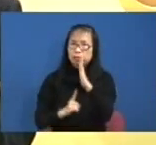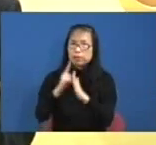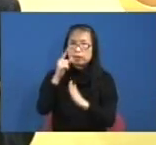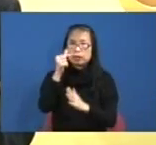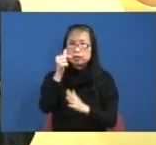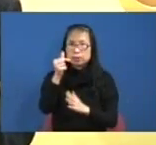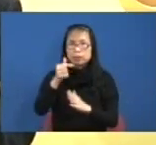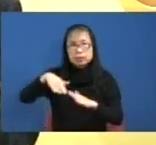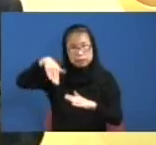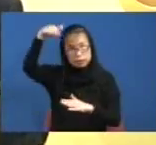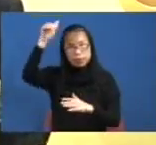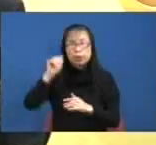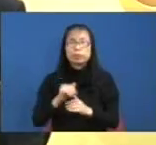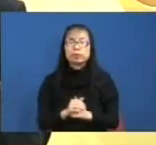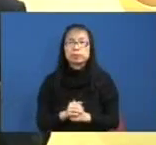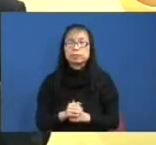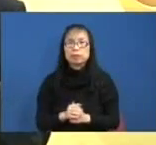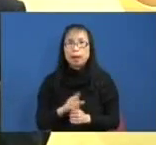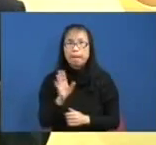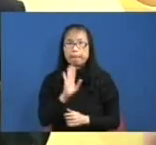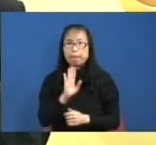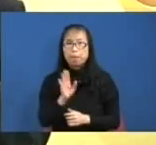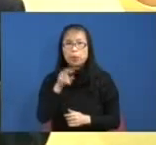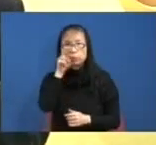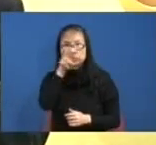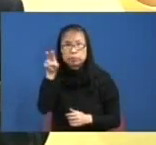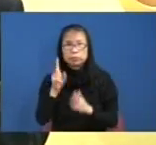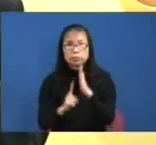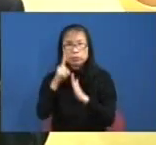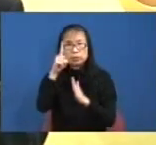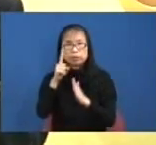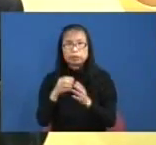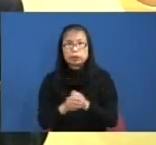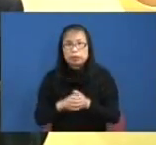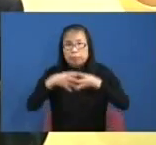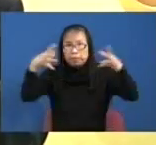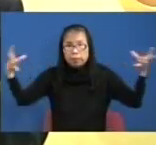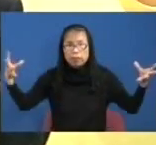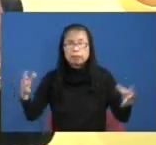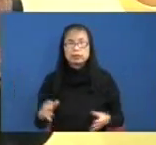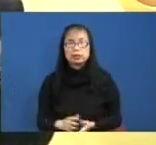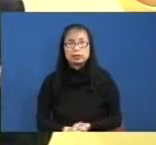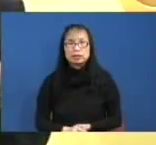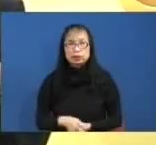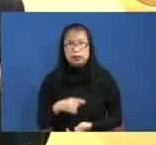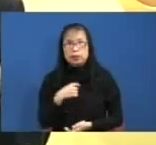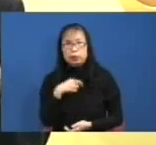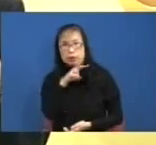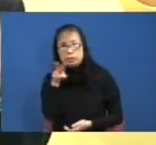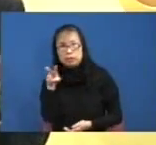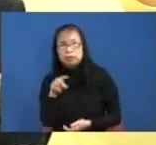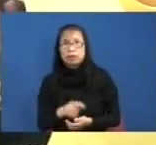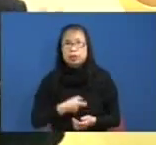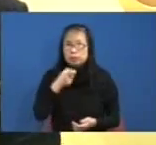嘅。咁但係咧，唔好睇到嗰個升幅有咁大。咁而我哋睇翻咧，我哋個